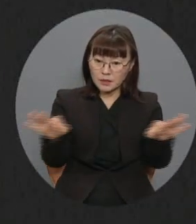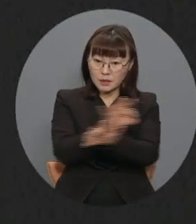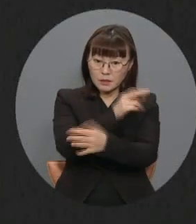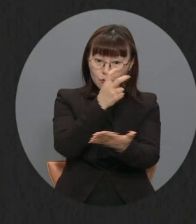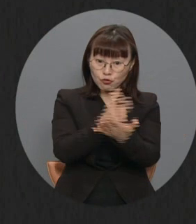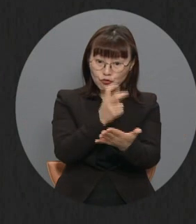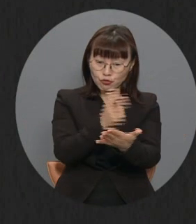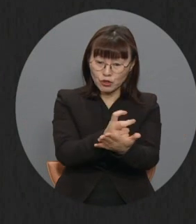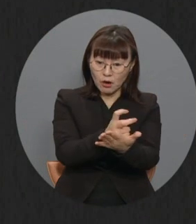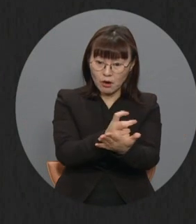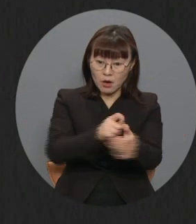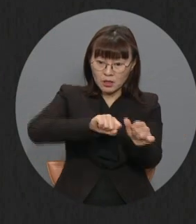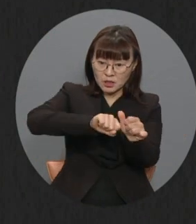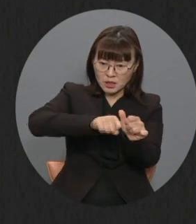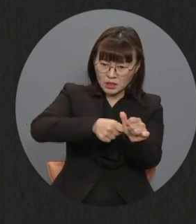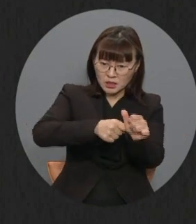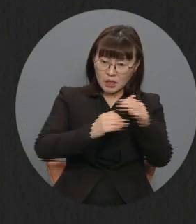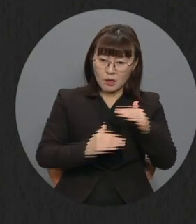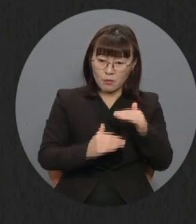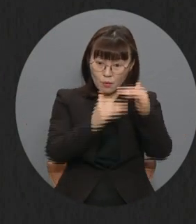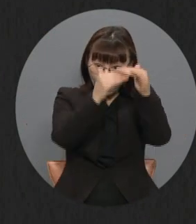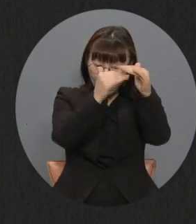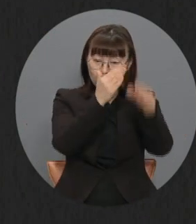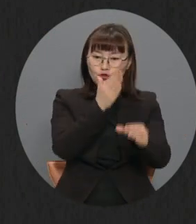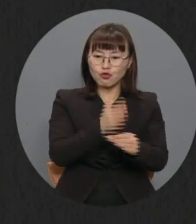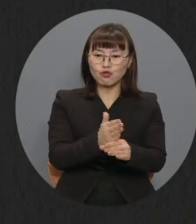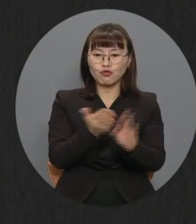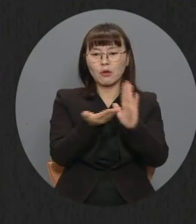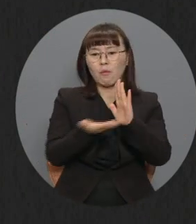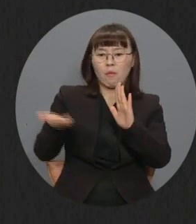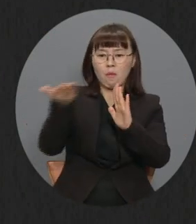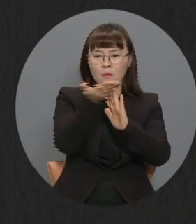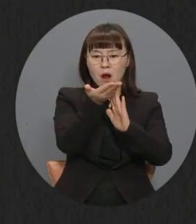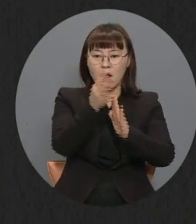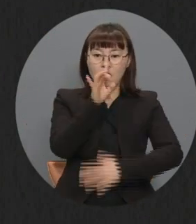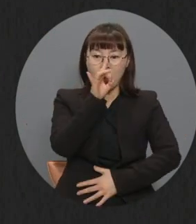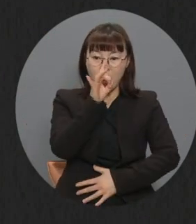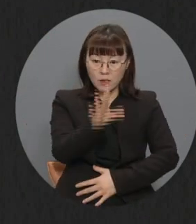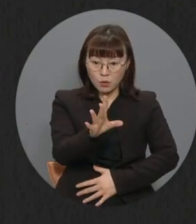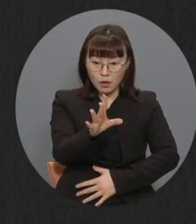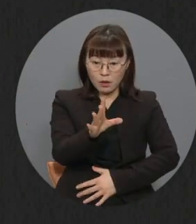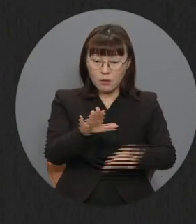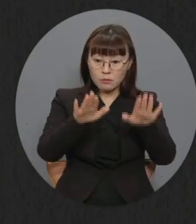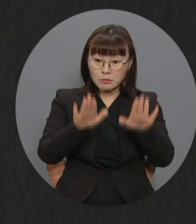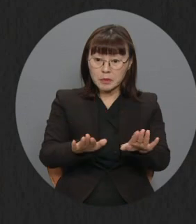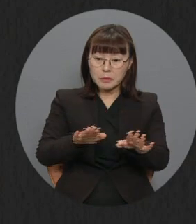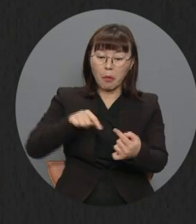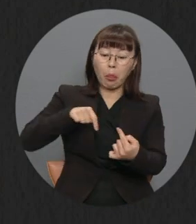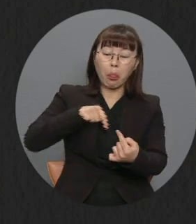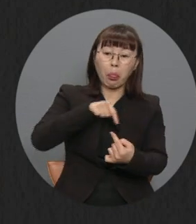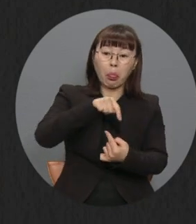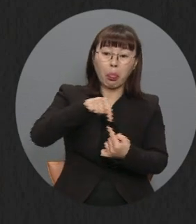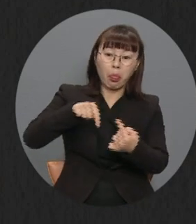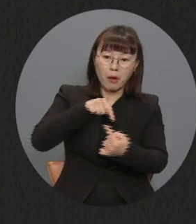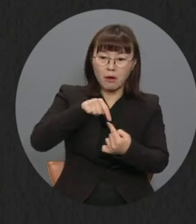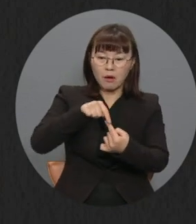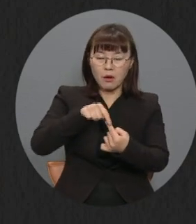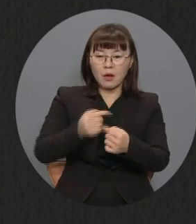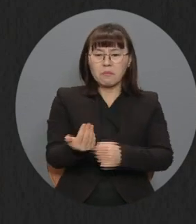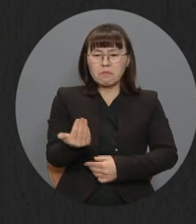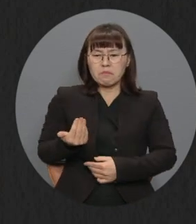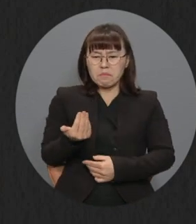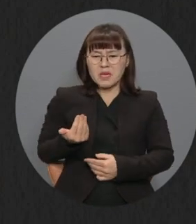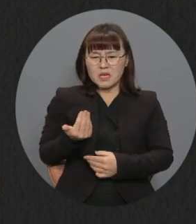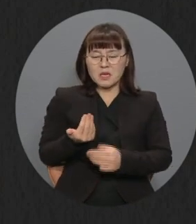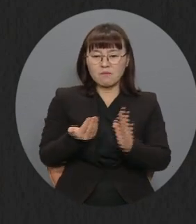따르면 징계 절차가 진행 중이면 승진을 시켜서는 안 되는데 이를 피하려고 미리 승진을